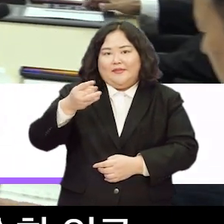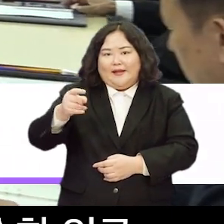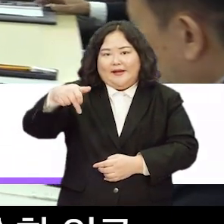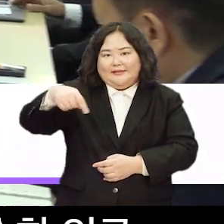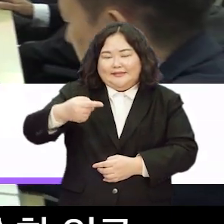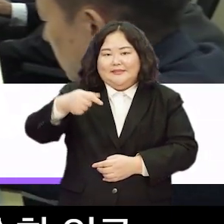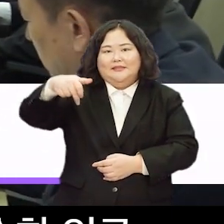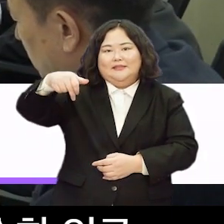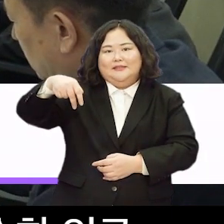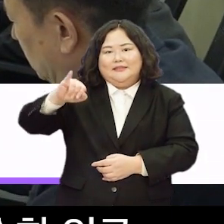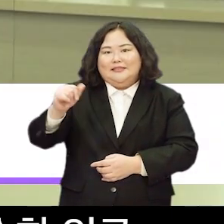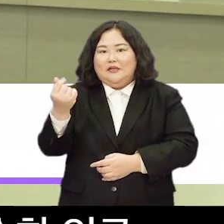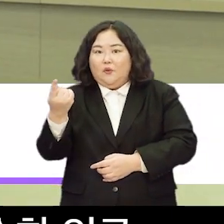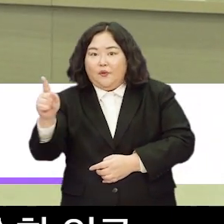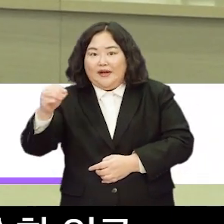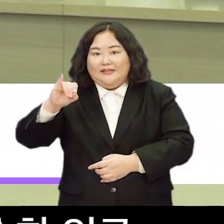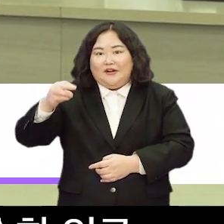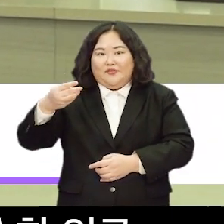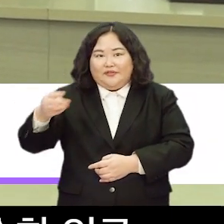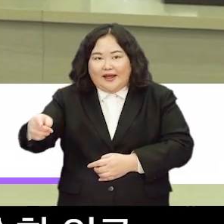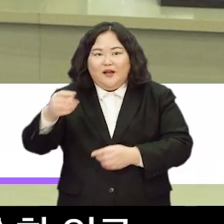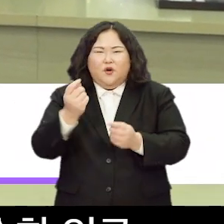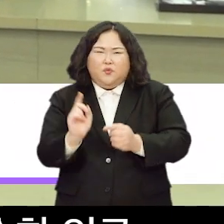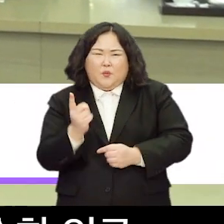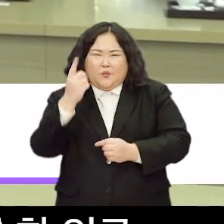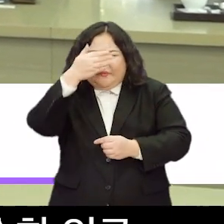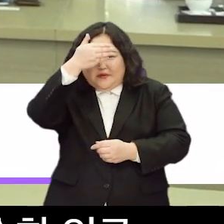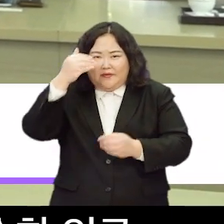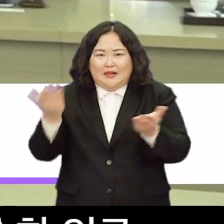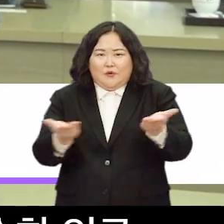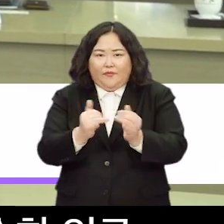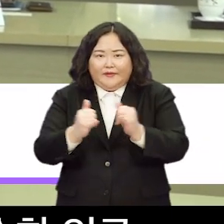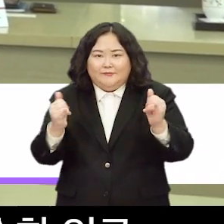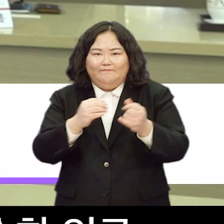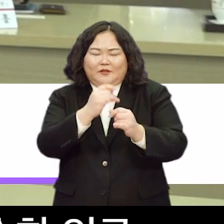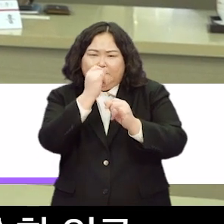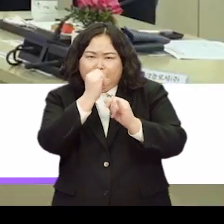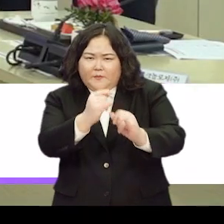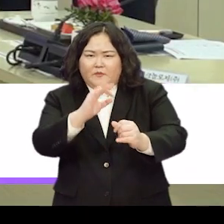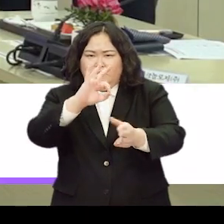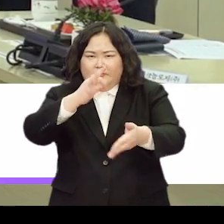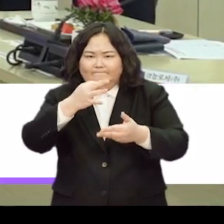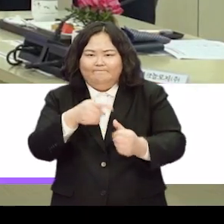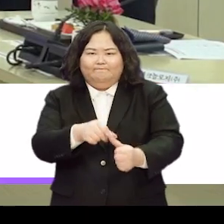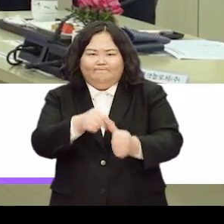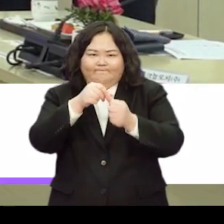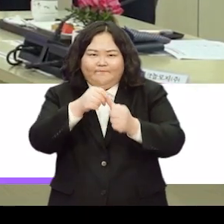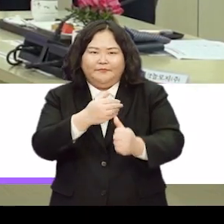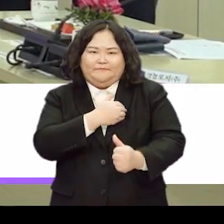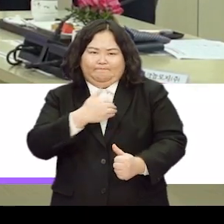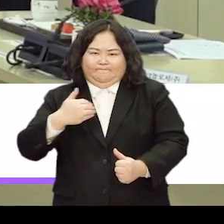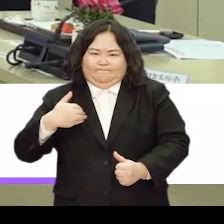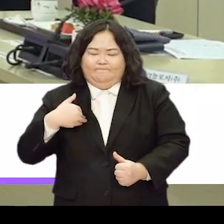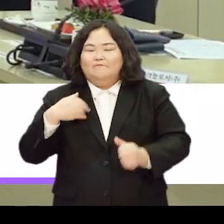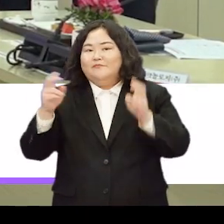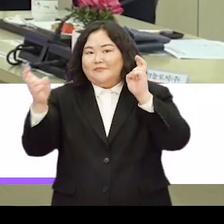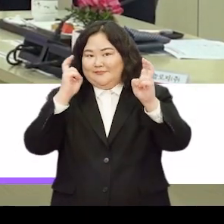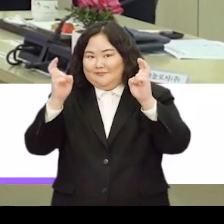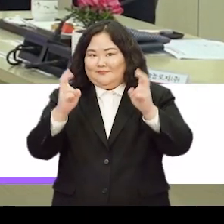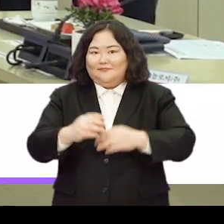고산테크, 신화인터텍 등으로 높은 청년 근로자 비율과 우수한 임금, 고용 안정을 갖춘 경쟁력